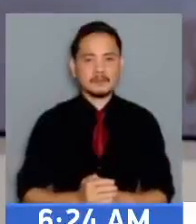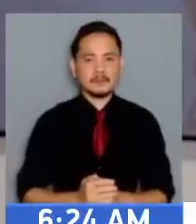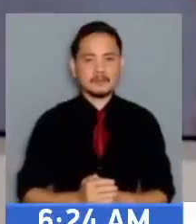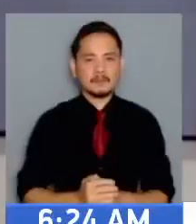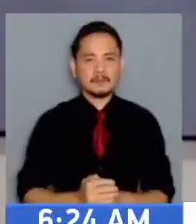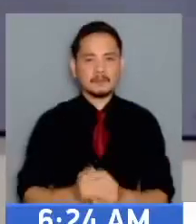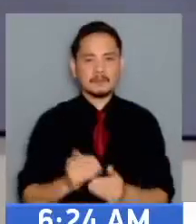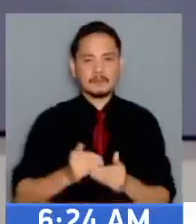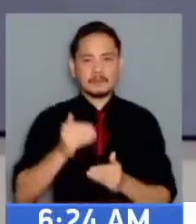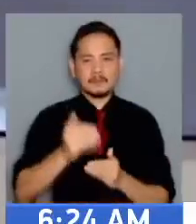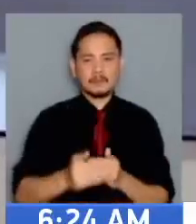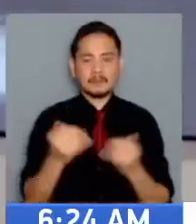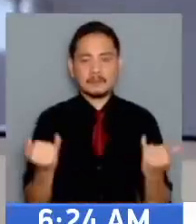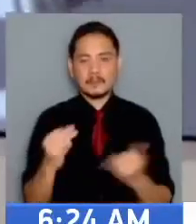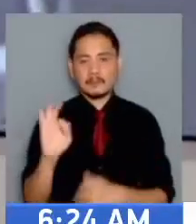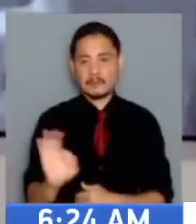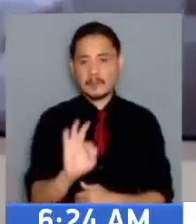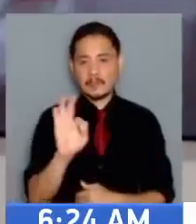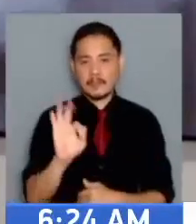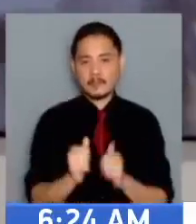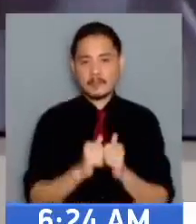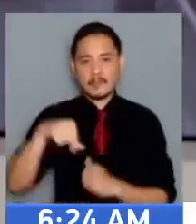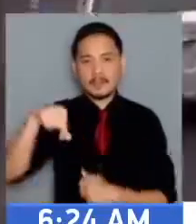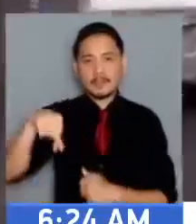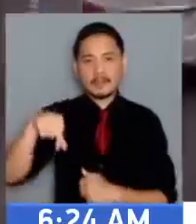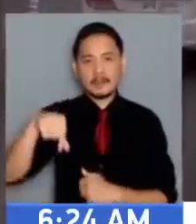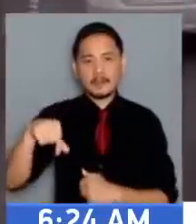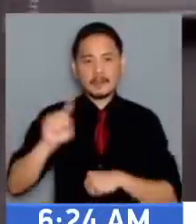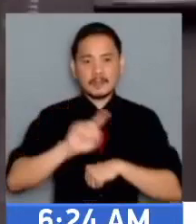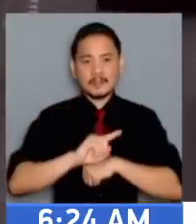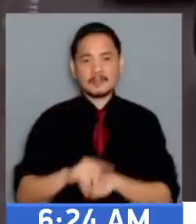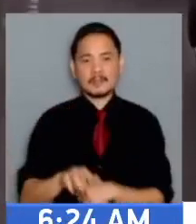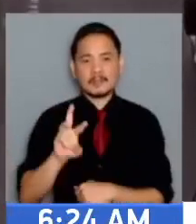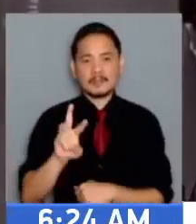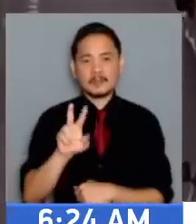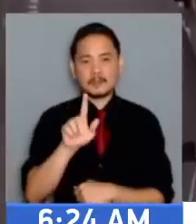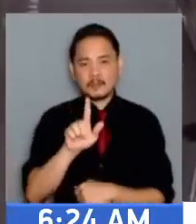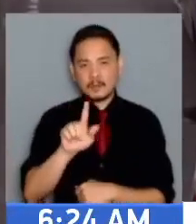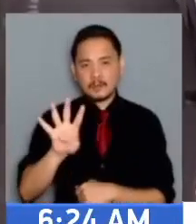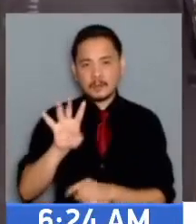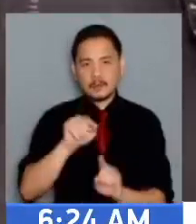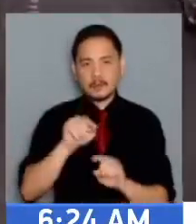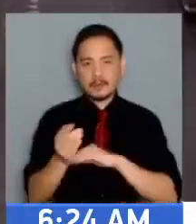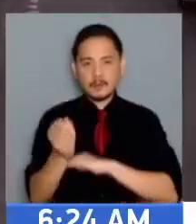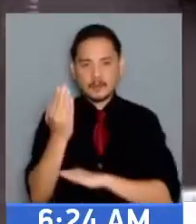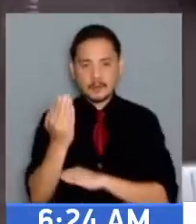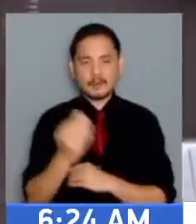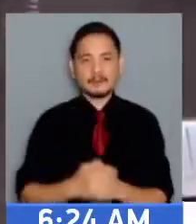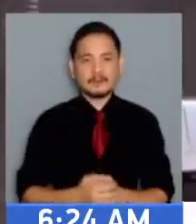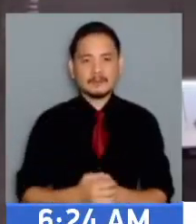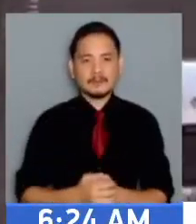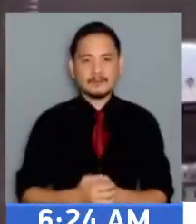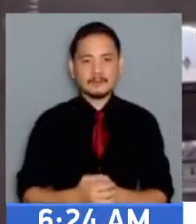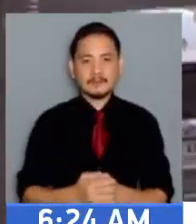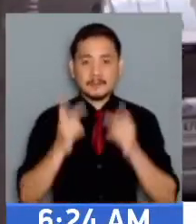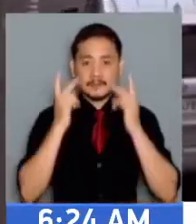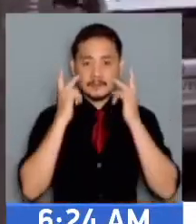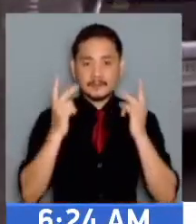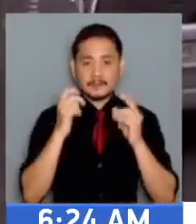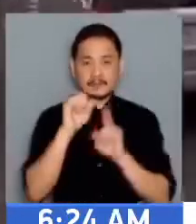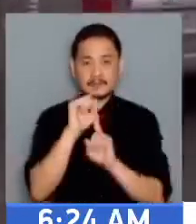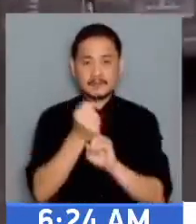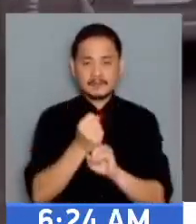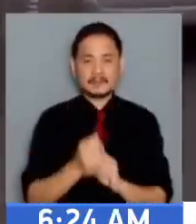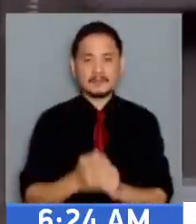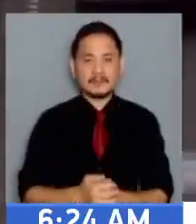Biyernes, Quiapo Day! 6:24 ng umaga, sitwasyon sa labas ng Quiapo Church sa Maynila. Ngayon po ay unang Friday ng